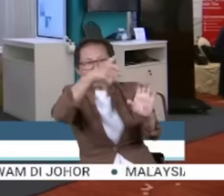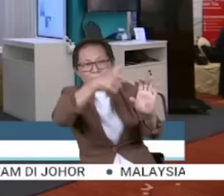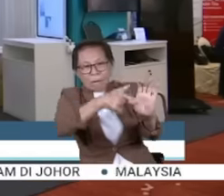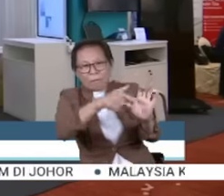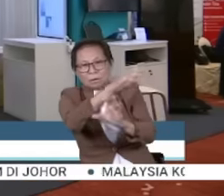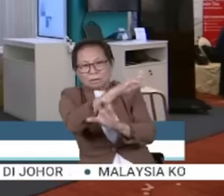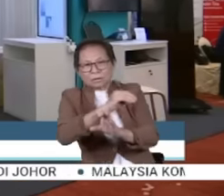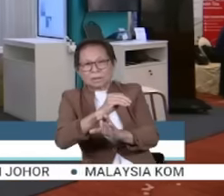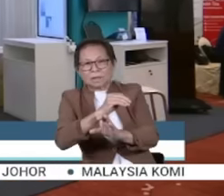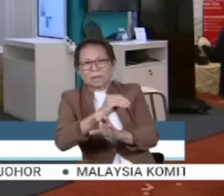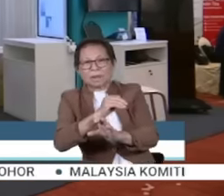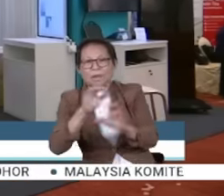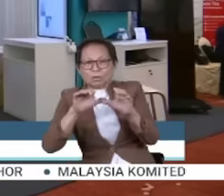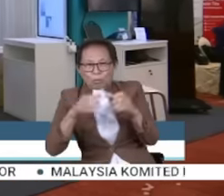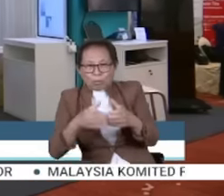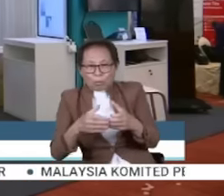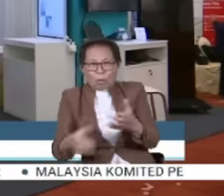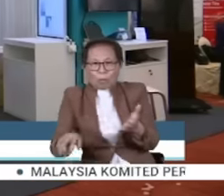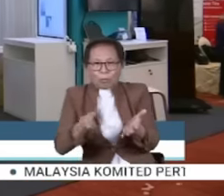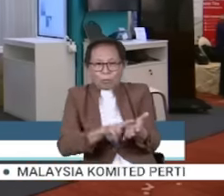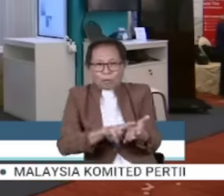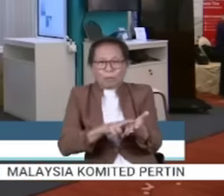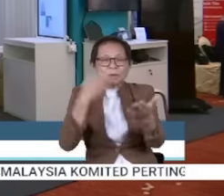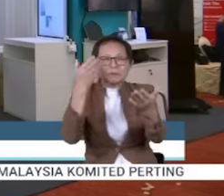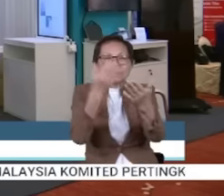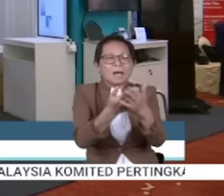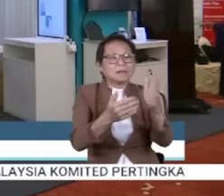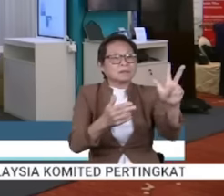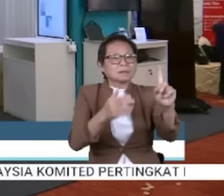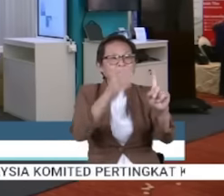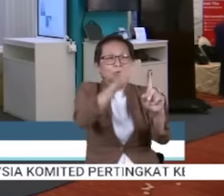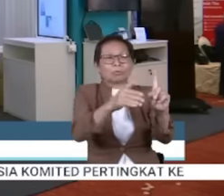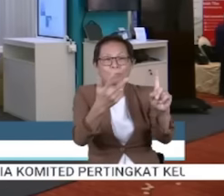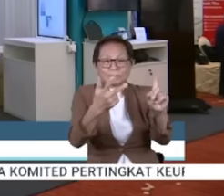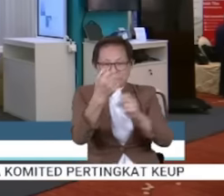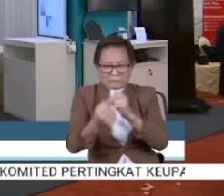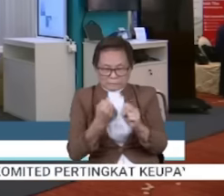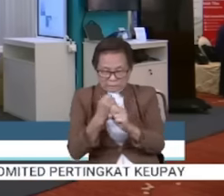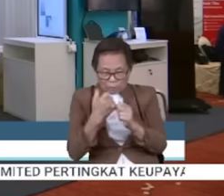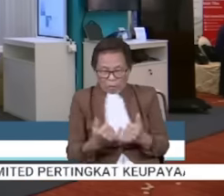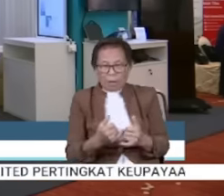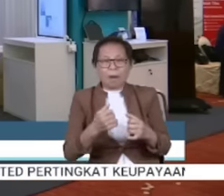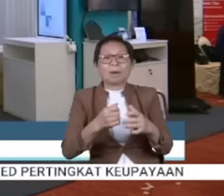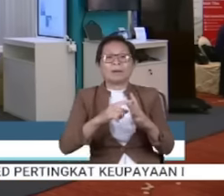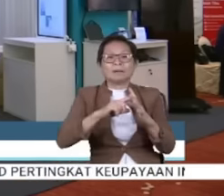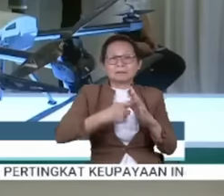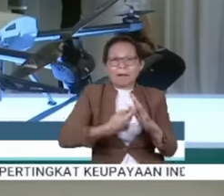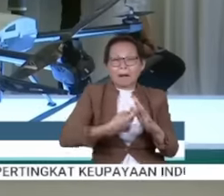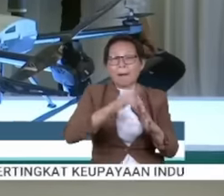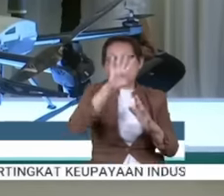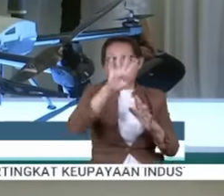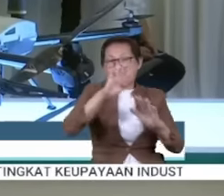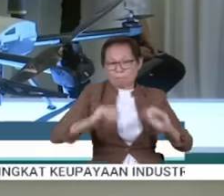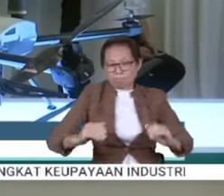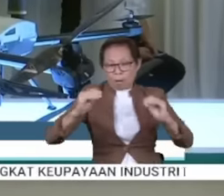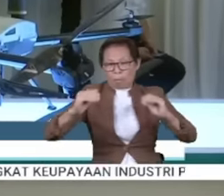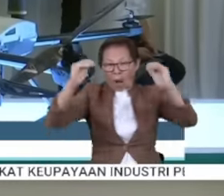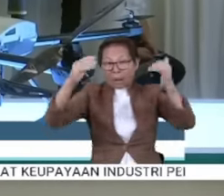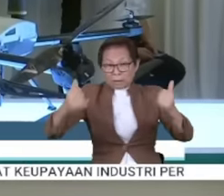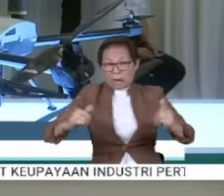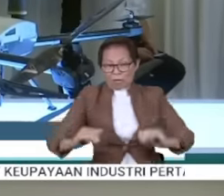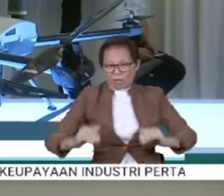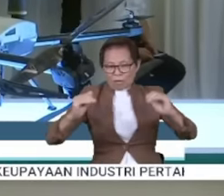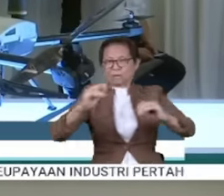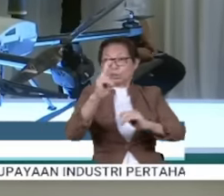dan dialog group yang direkotkan sehingga 31 match tahun ini ia yang dibangunkan mengikut 4 fasa dan kini dalam